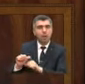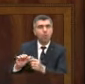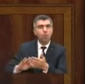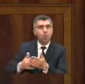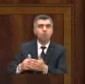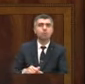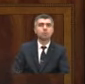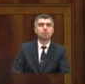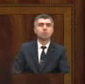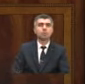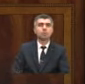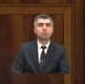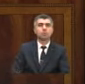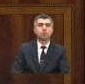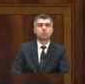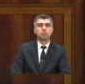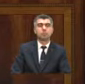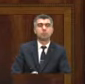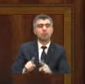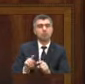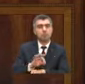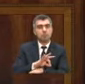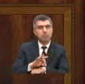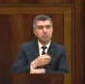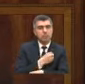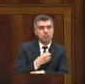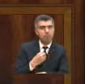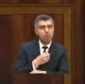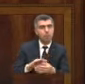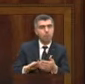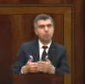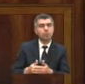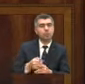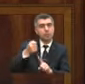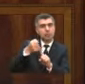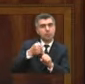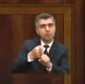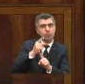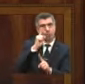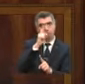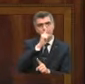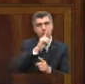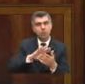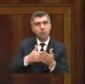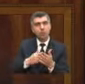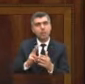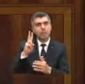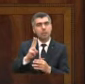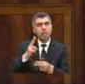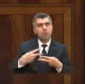جوهريه فيما يخص هذه القضيه ديال الموارد البشريه في الصحه، وسنعمل ان شاء الله على أن ننطلق في هذا